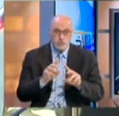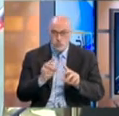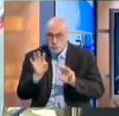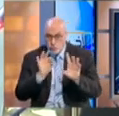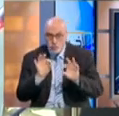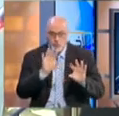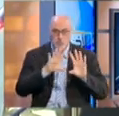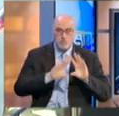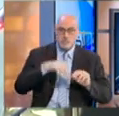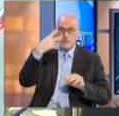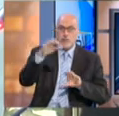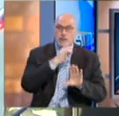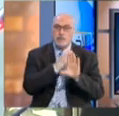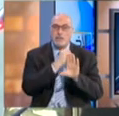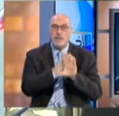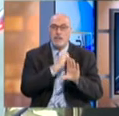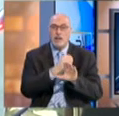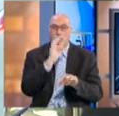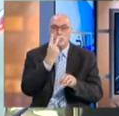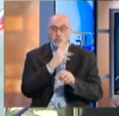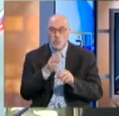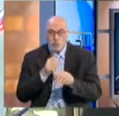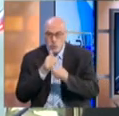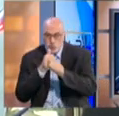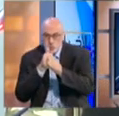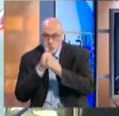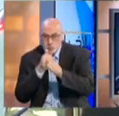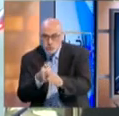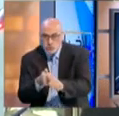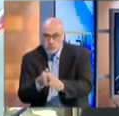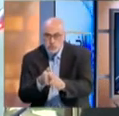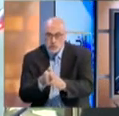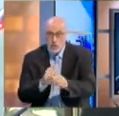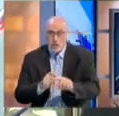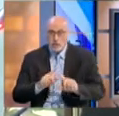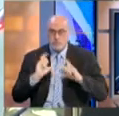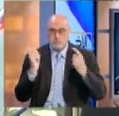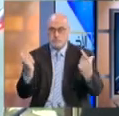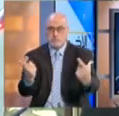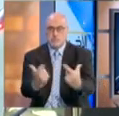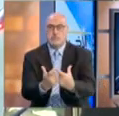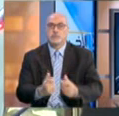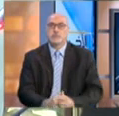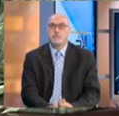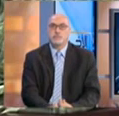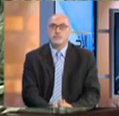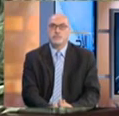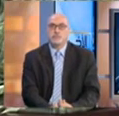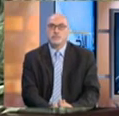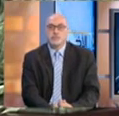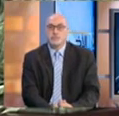هؤلاء المجرمين وتعقب آثارهم دون هوادة،